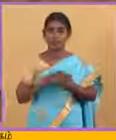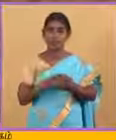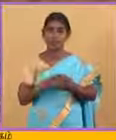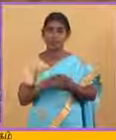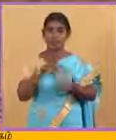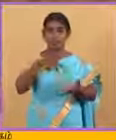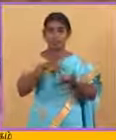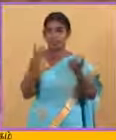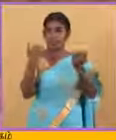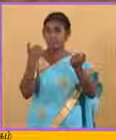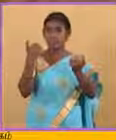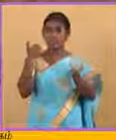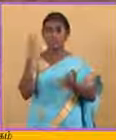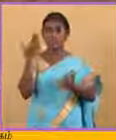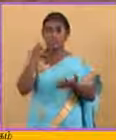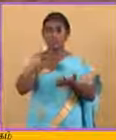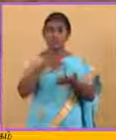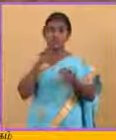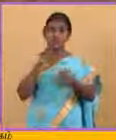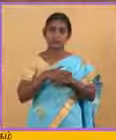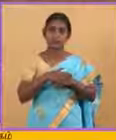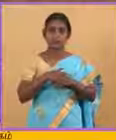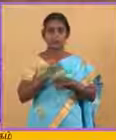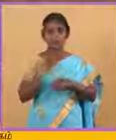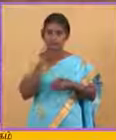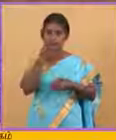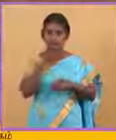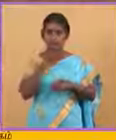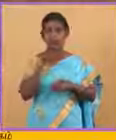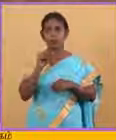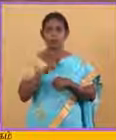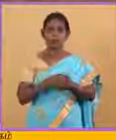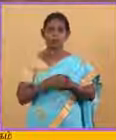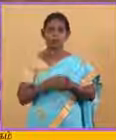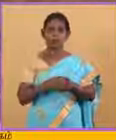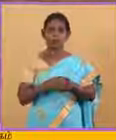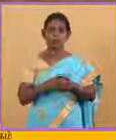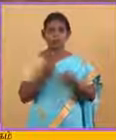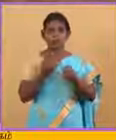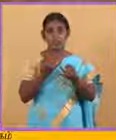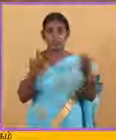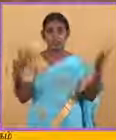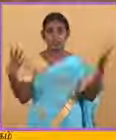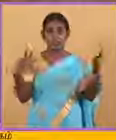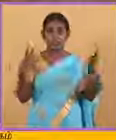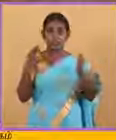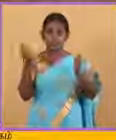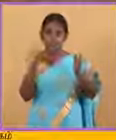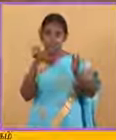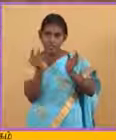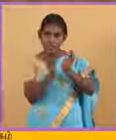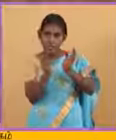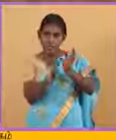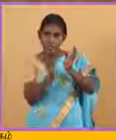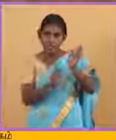மொழியாக நின்று கொண்டிருக்கின்றோம். இது மட்டும் நமக்கு போதாது, அப்போ நிறைய அடிச்சொற்கள் உருவாக்க வேண்டும்.